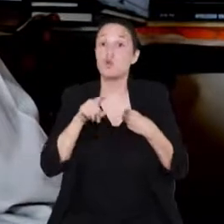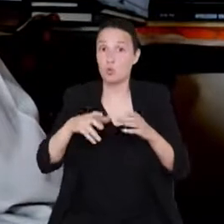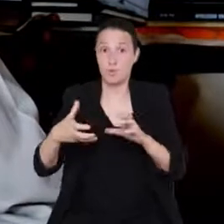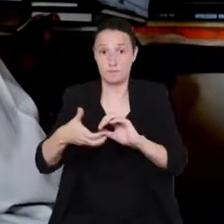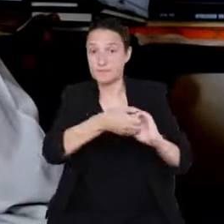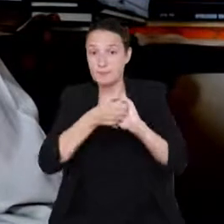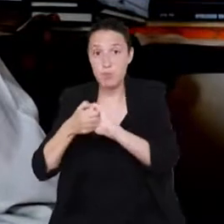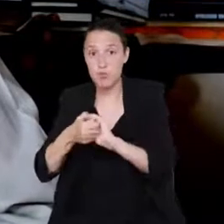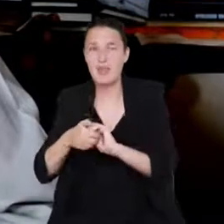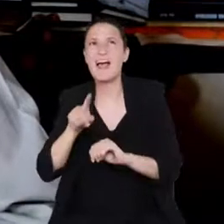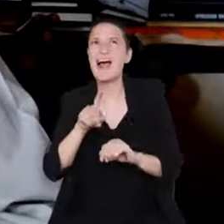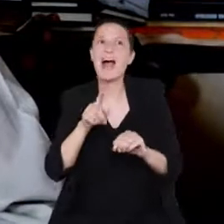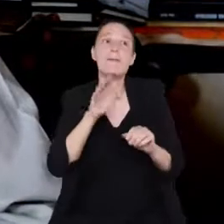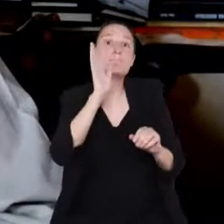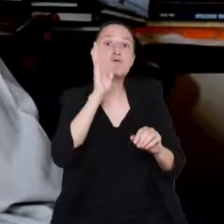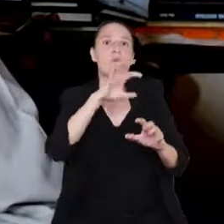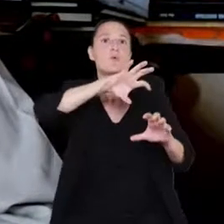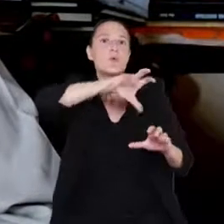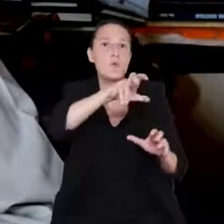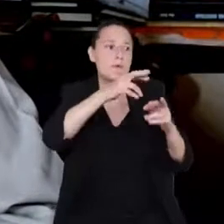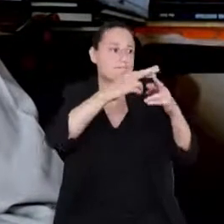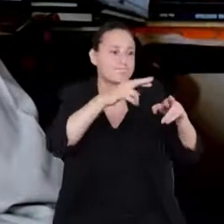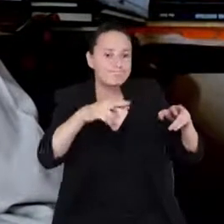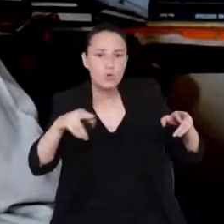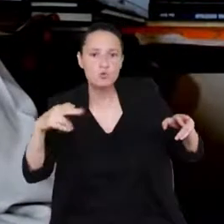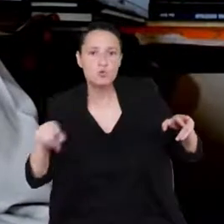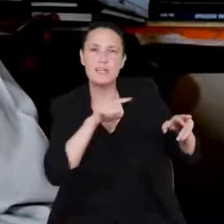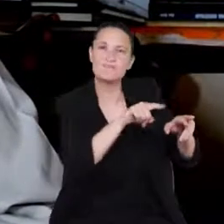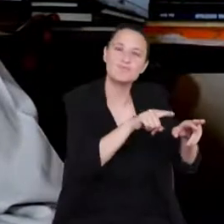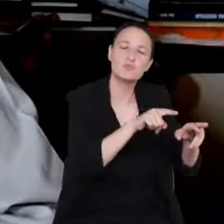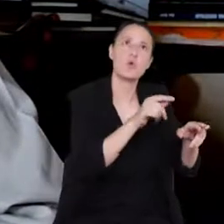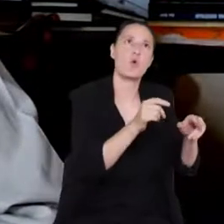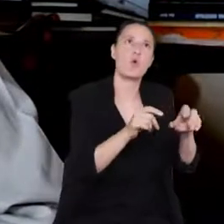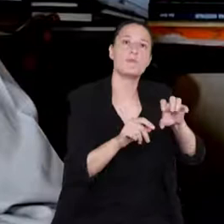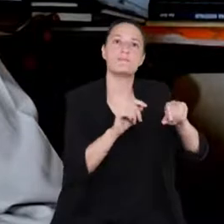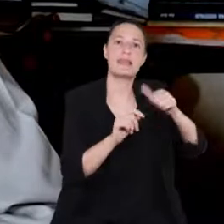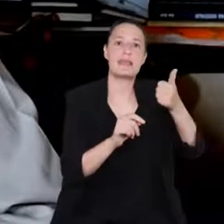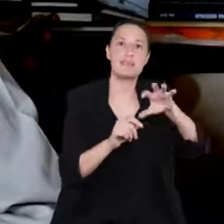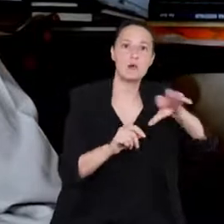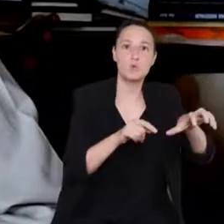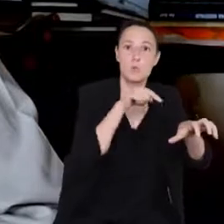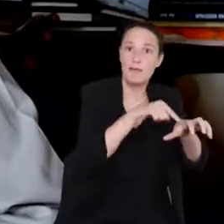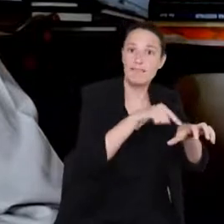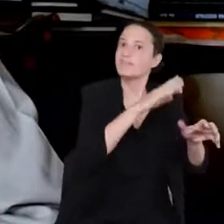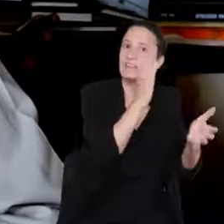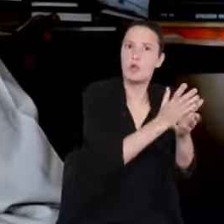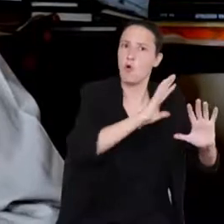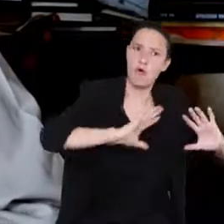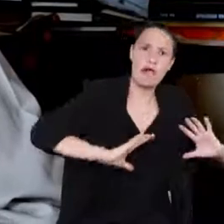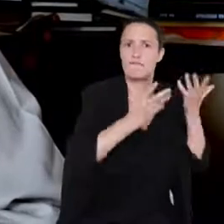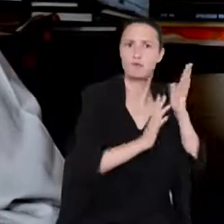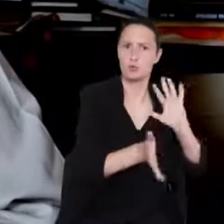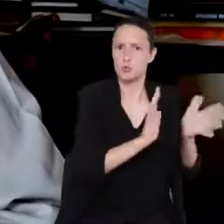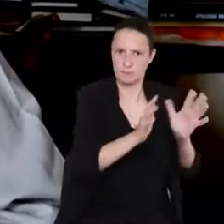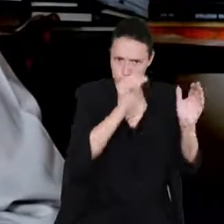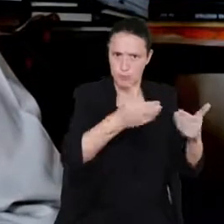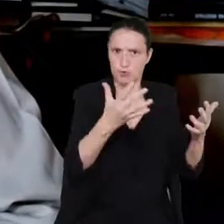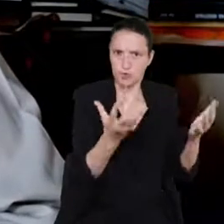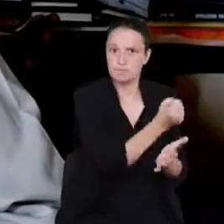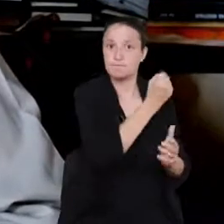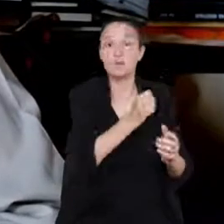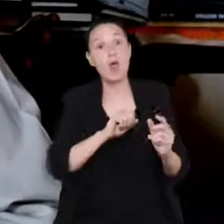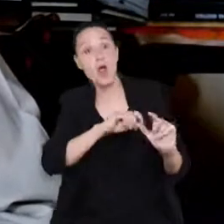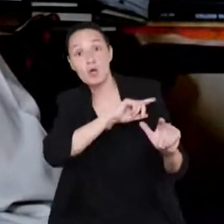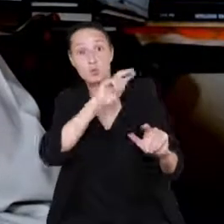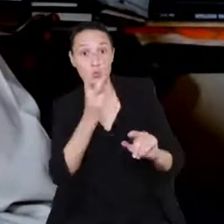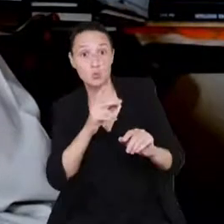że są różnice w radykalizmie, to znaczy jedni mówią, że to może być dokonane tylko drogą wielkiej rewolucji, inni